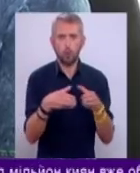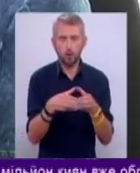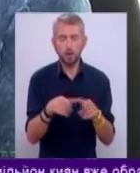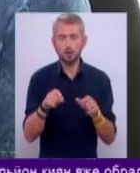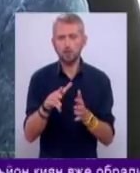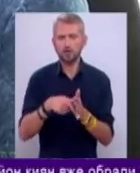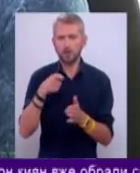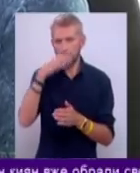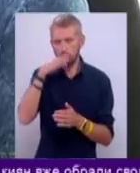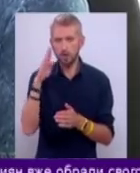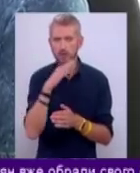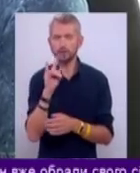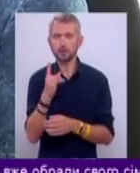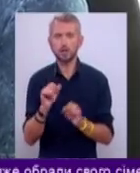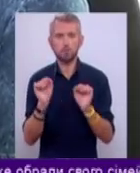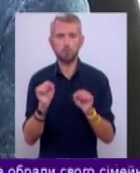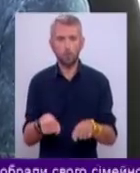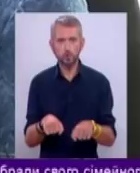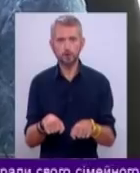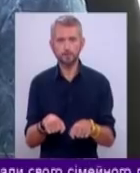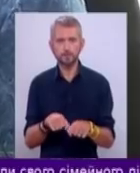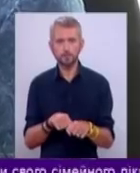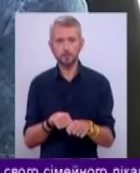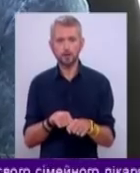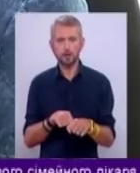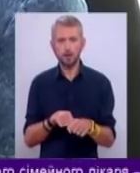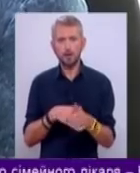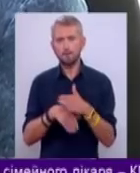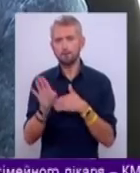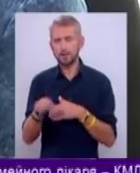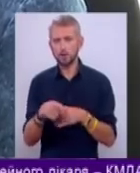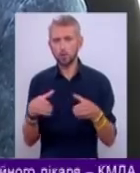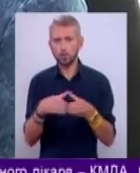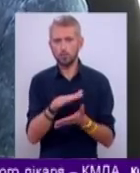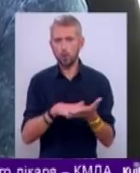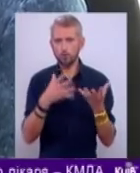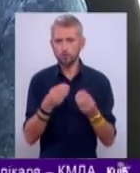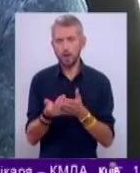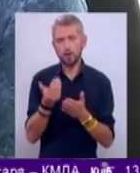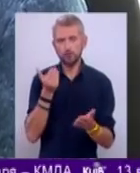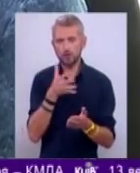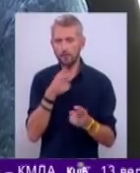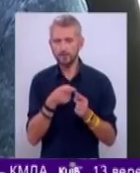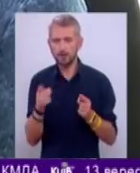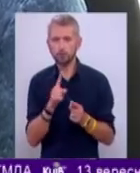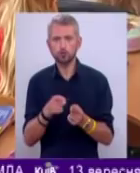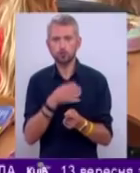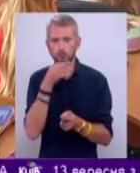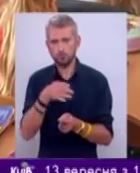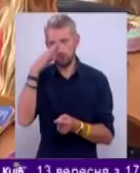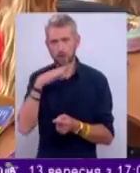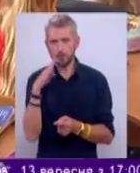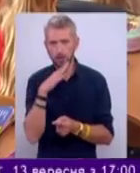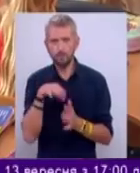за заявою батьків дитина може піти з групи подовженого дня раніше у термін, який встановлений батьками.